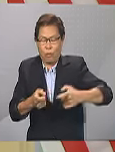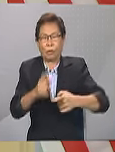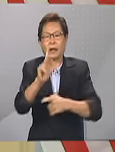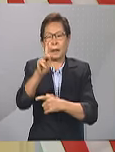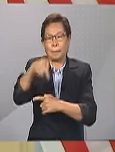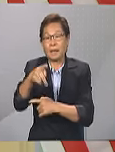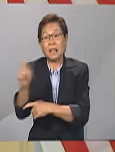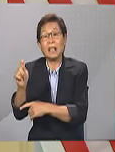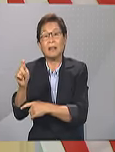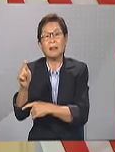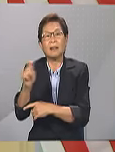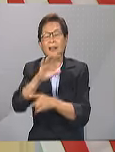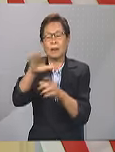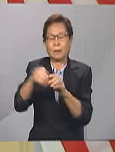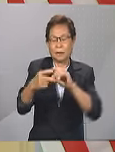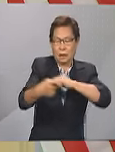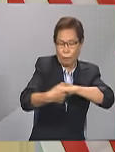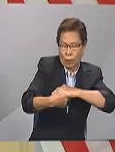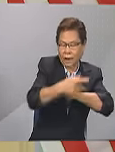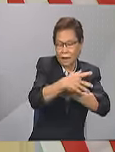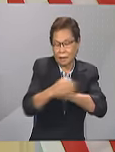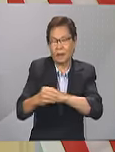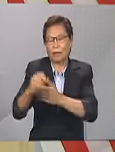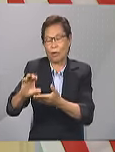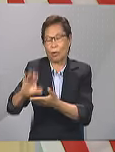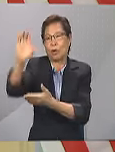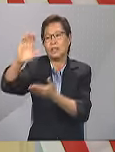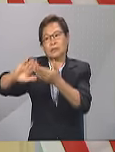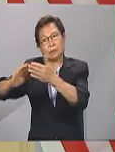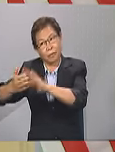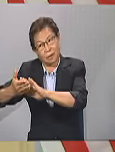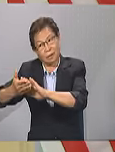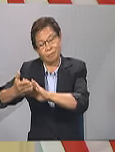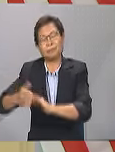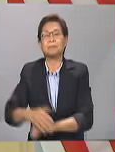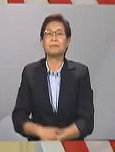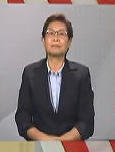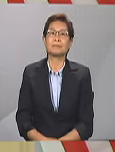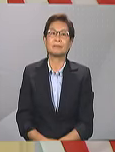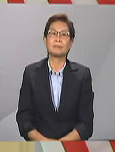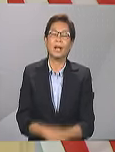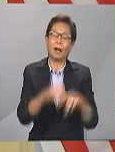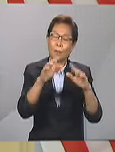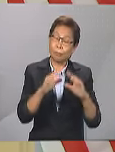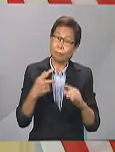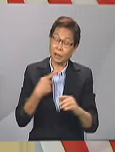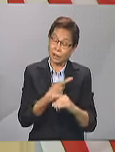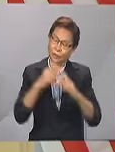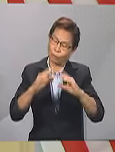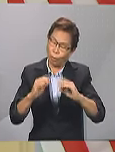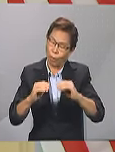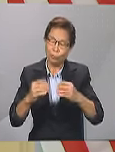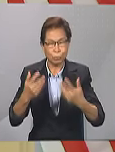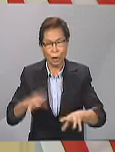termasuk Politeknik dan juga collection community gallery yo wis ora telah